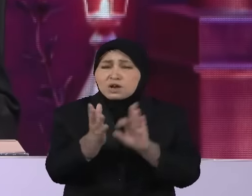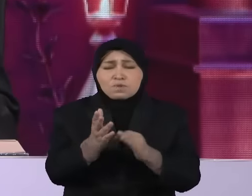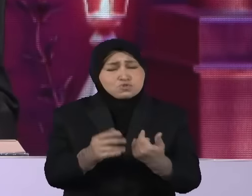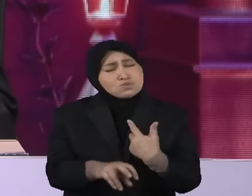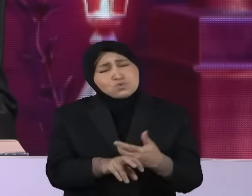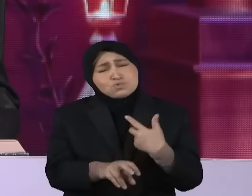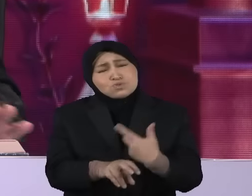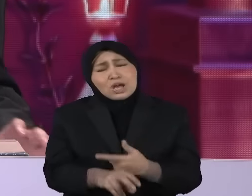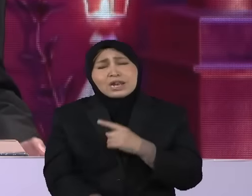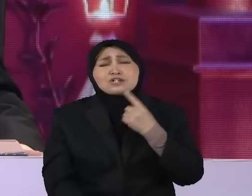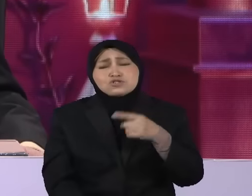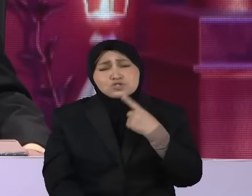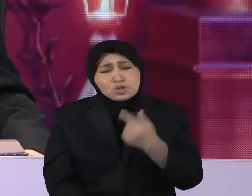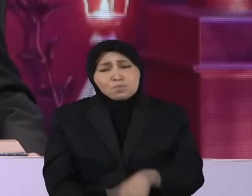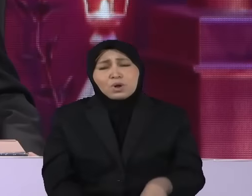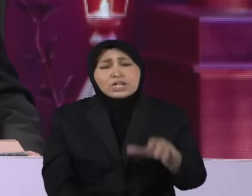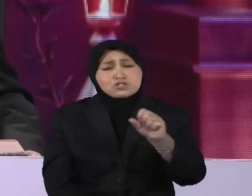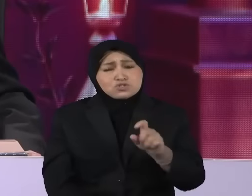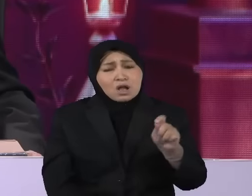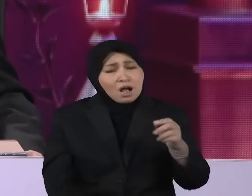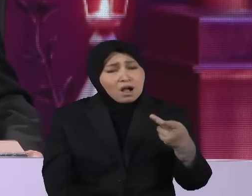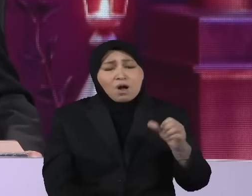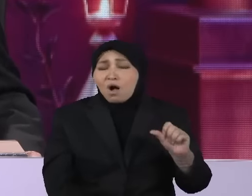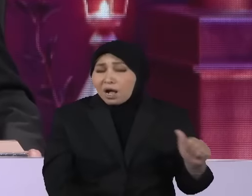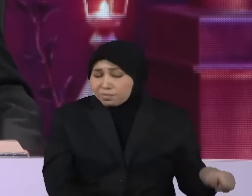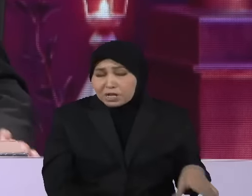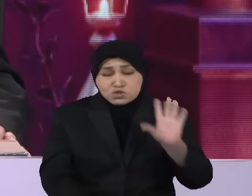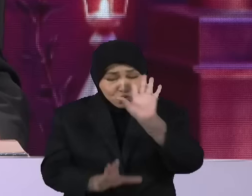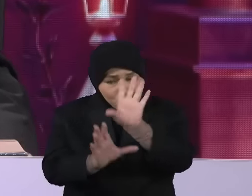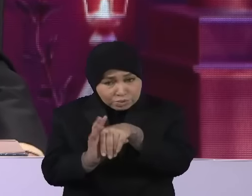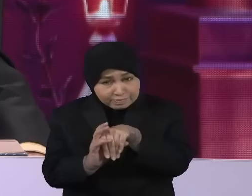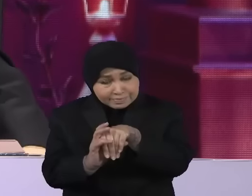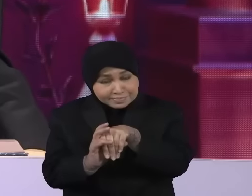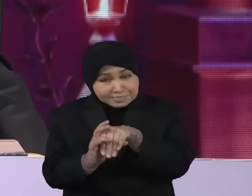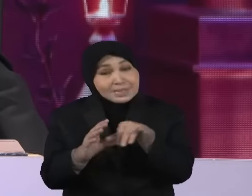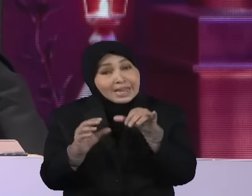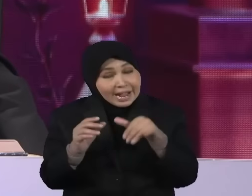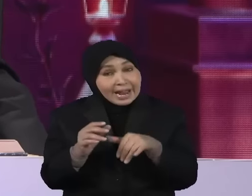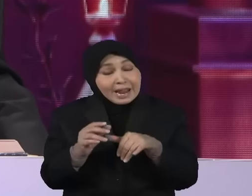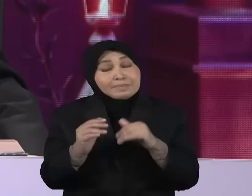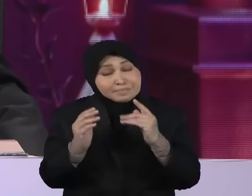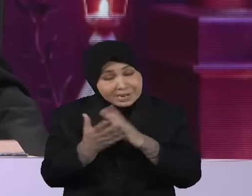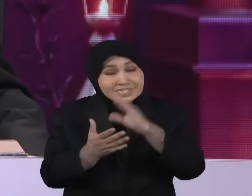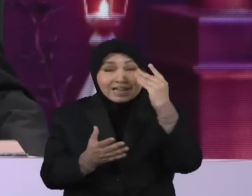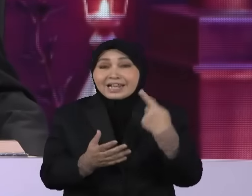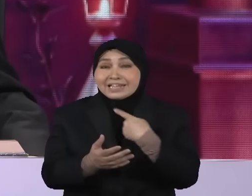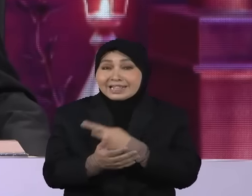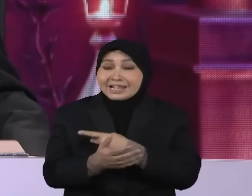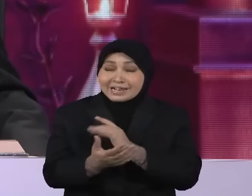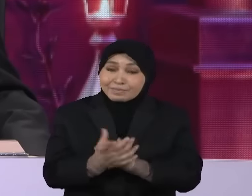sebut annahuma istahaqqa isma tadi, masuk dalam radar kita insyaAllah. Oh, radar